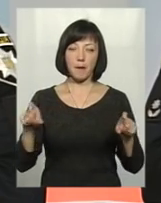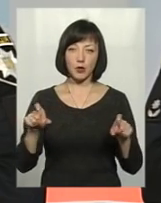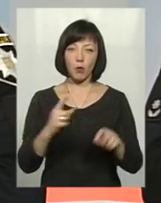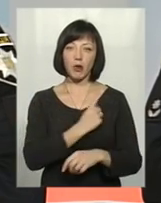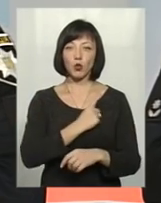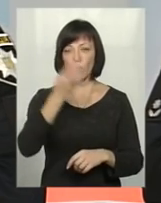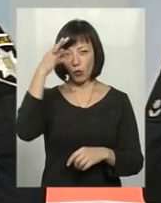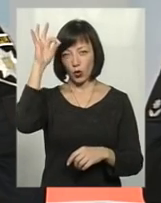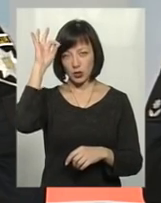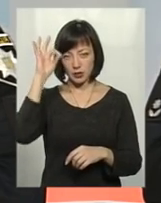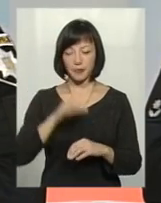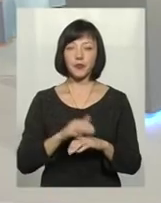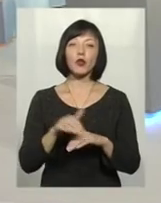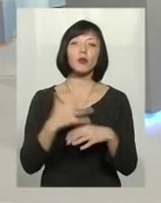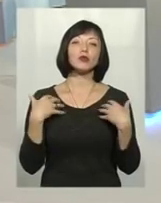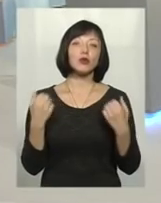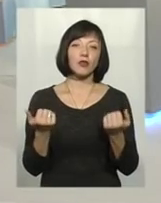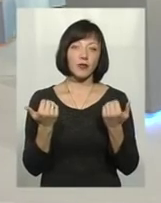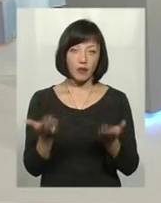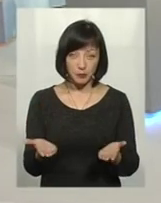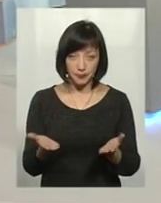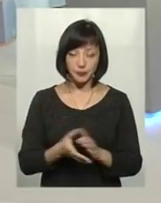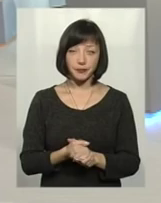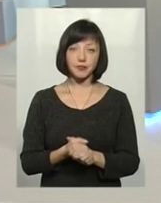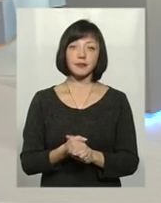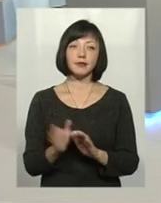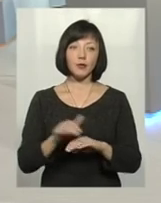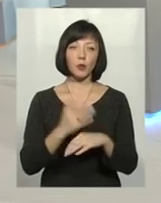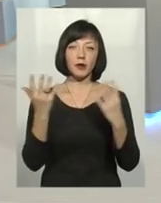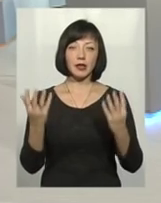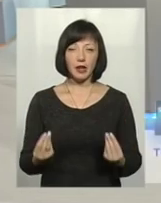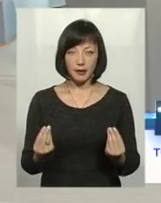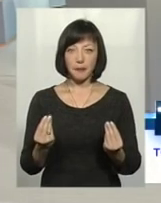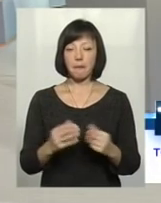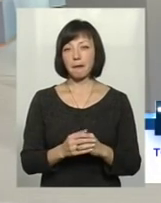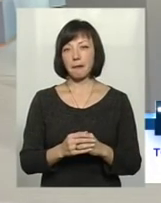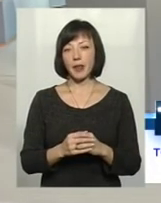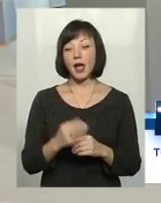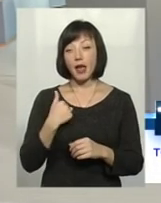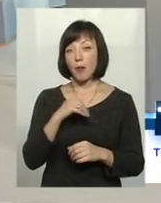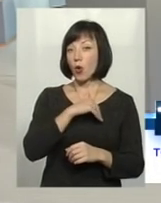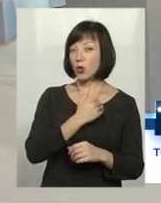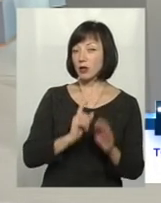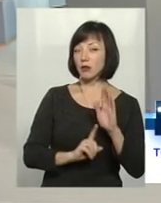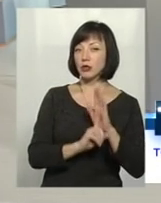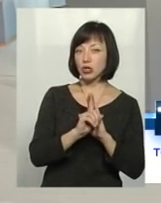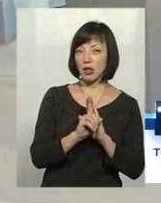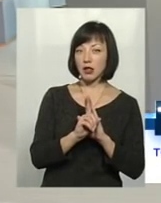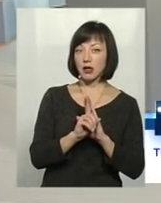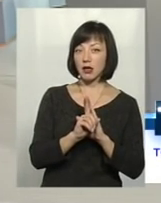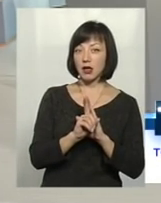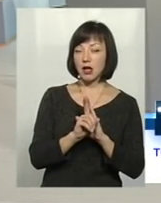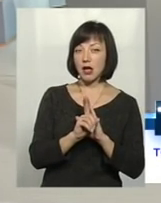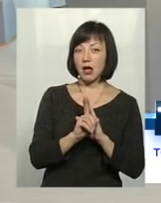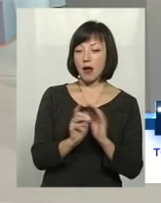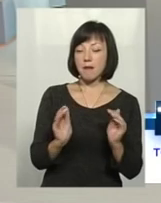поліції. Доброго здоров'я, шановні гості. Добрий. І, власне, я би хотіла, щоб ви все-таки почали з того невеличкого